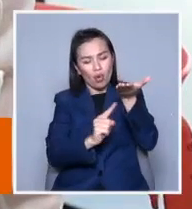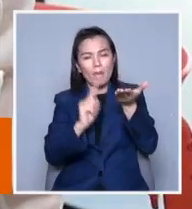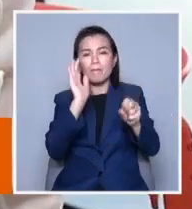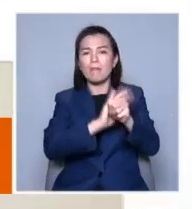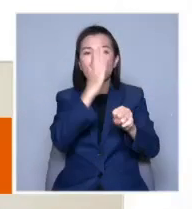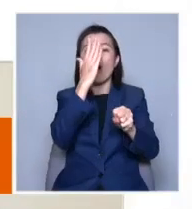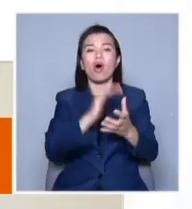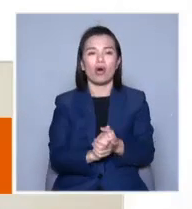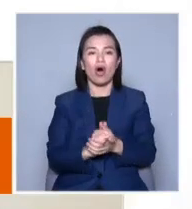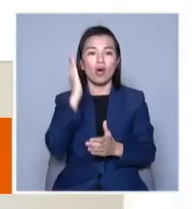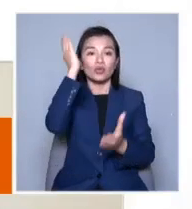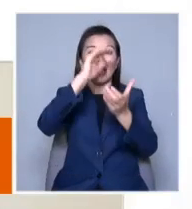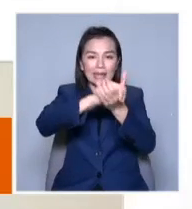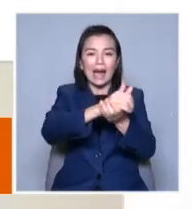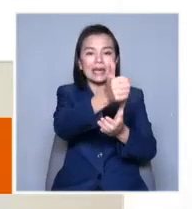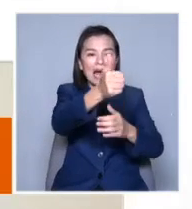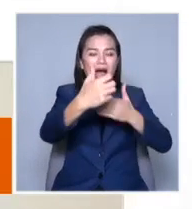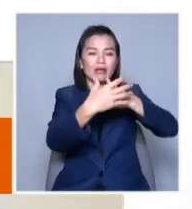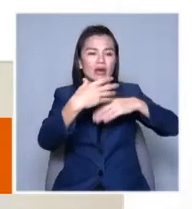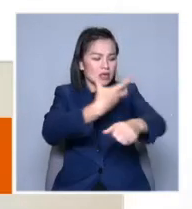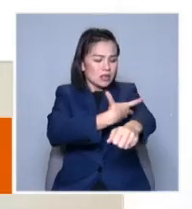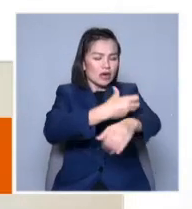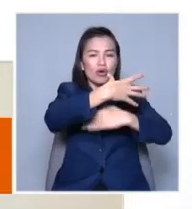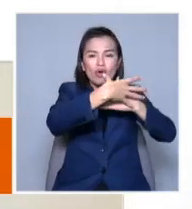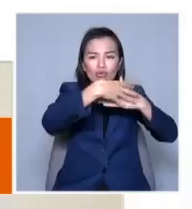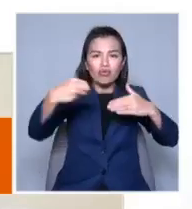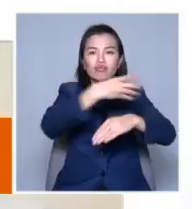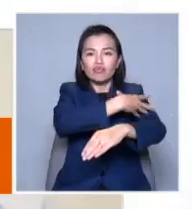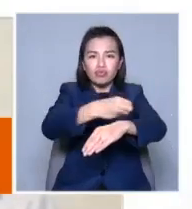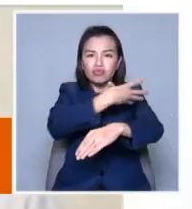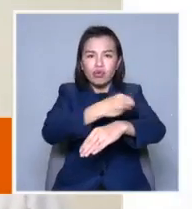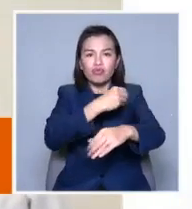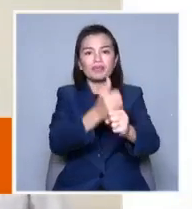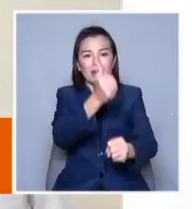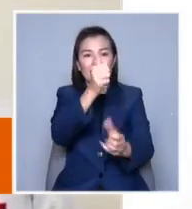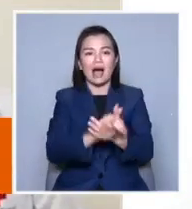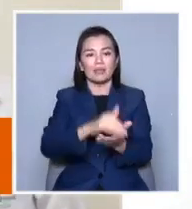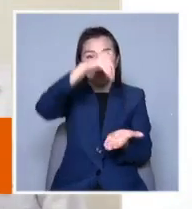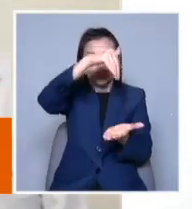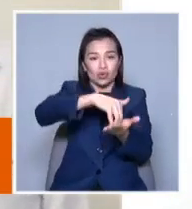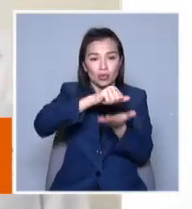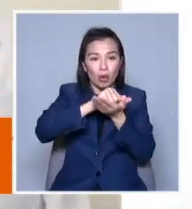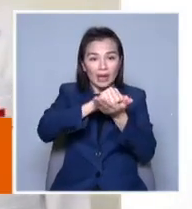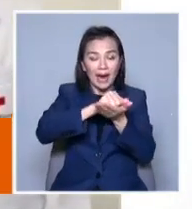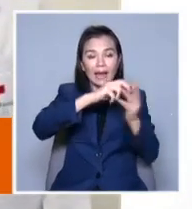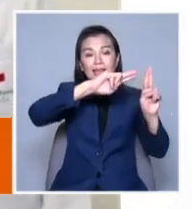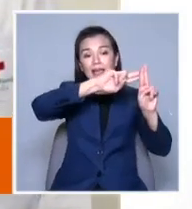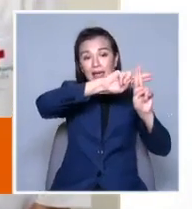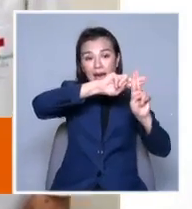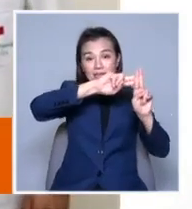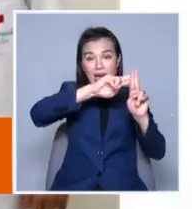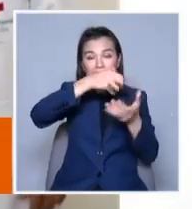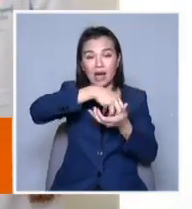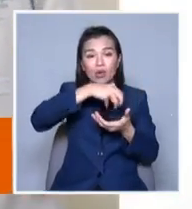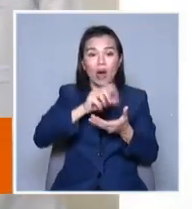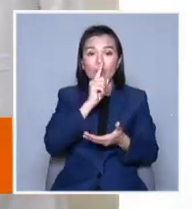ให้กำลังใจสามีนั่นเองนะคะเนี่ยอ่ะค่ะคุณผู้ชมคะเมื่อวานนี้ Facebookศูนย์บริการโลหิตแห่งชาติสภากาชาดไทยได้รายงาน